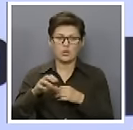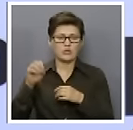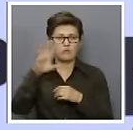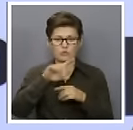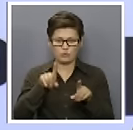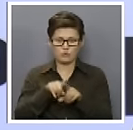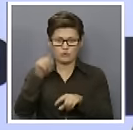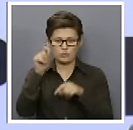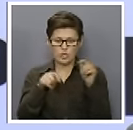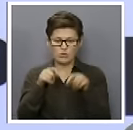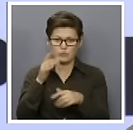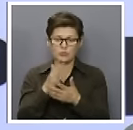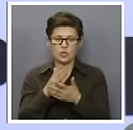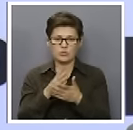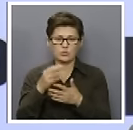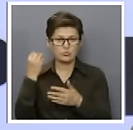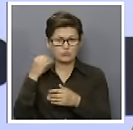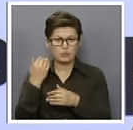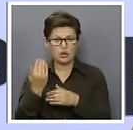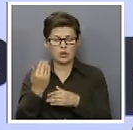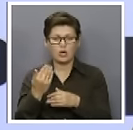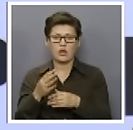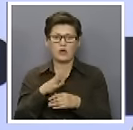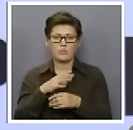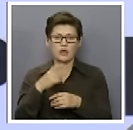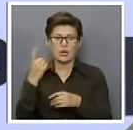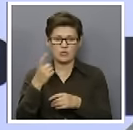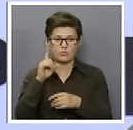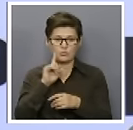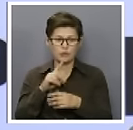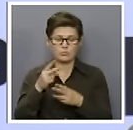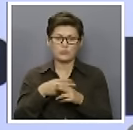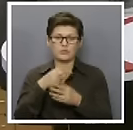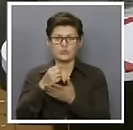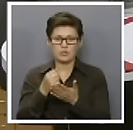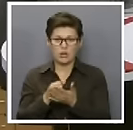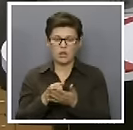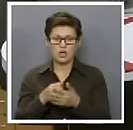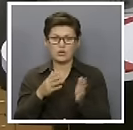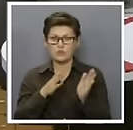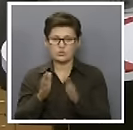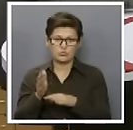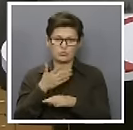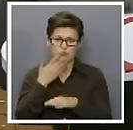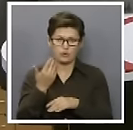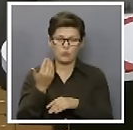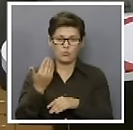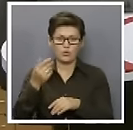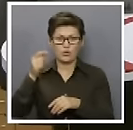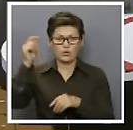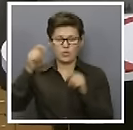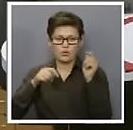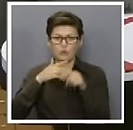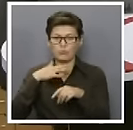жатыр. Жаңа өзіңіз айтқандай, экономикалық жағынан ыңғайлылық, жаңа визасыздық, виза режимі жоқ ол жерде. Келген көп